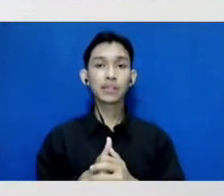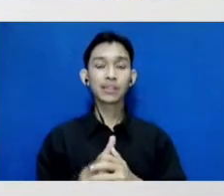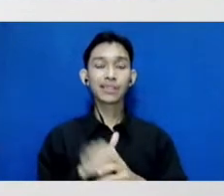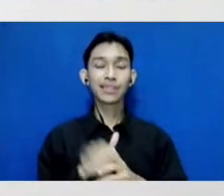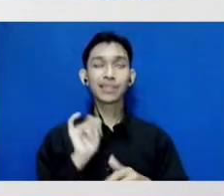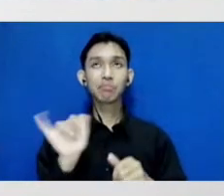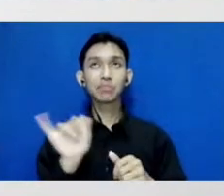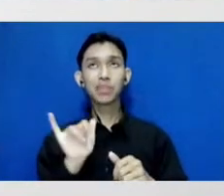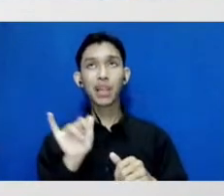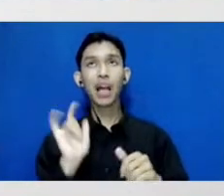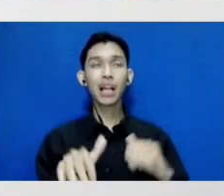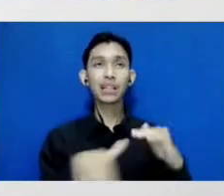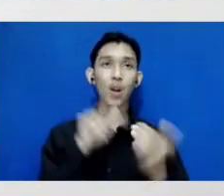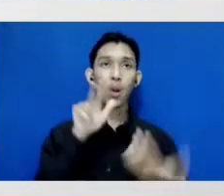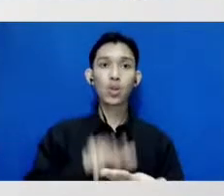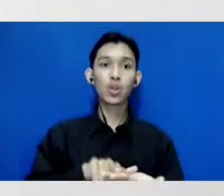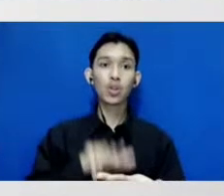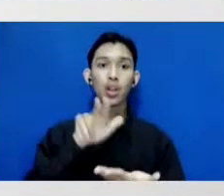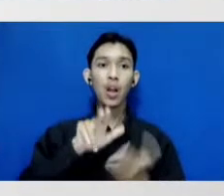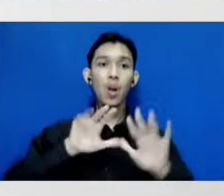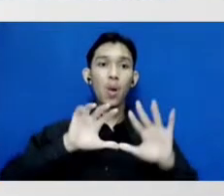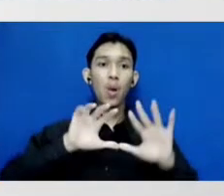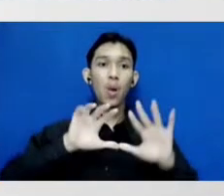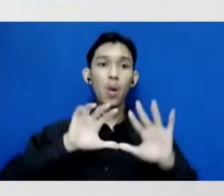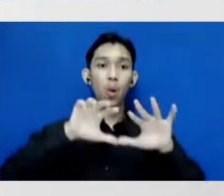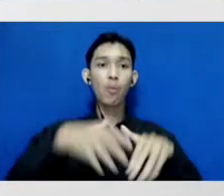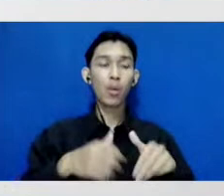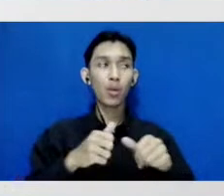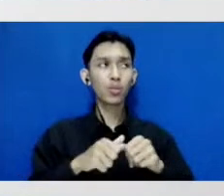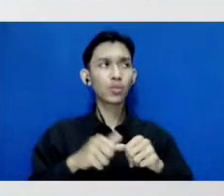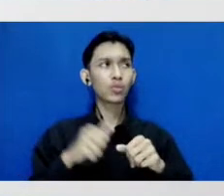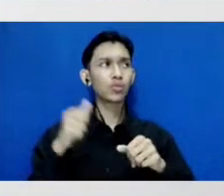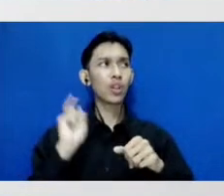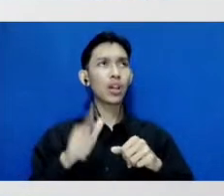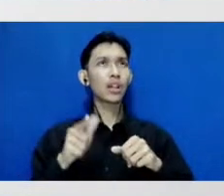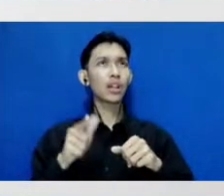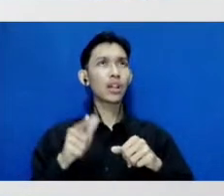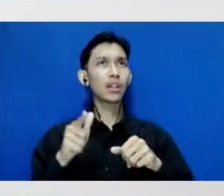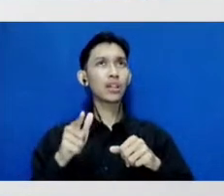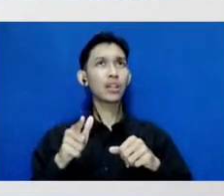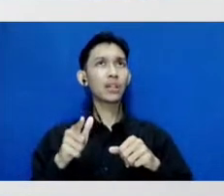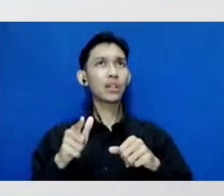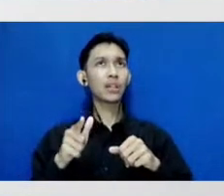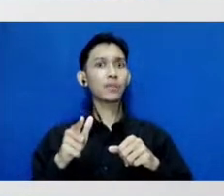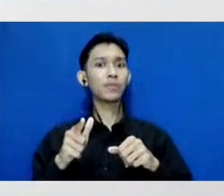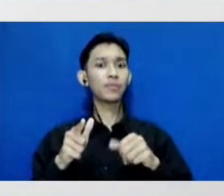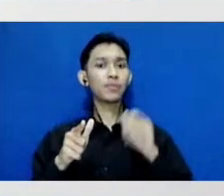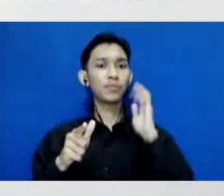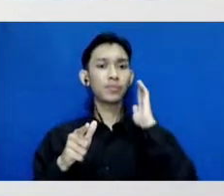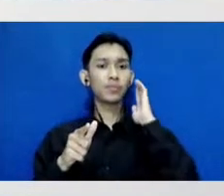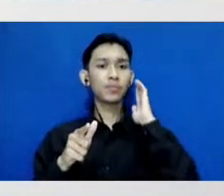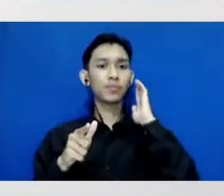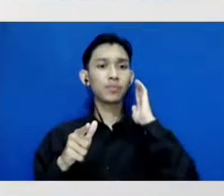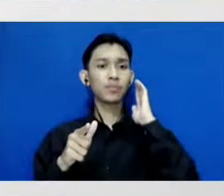baru kita modernisasi bulan Juni kemarin. Kemudian ada binding corporate rules dan adequacy